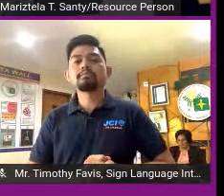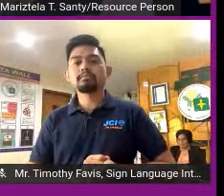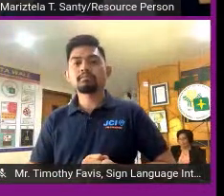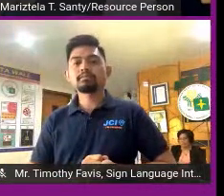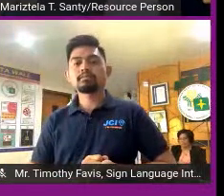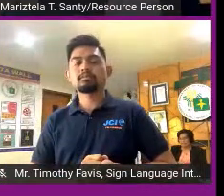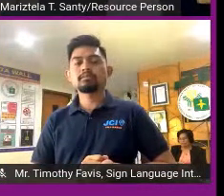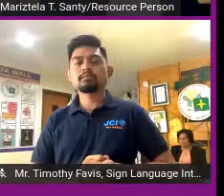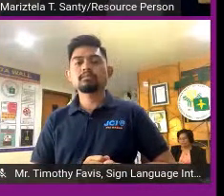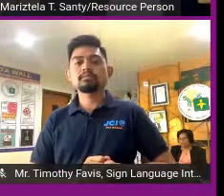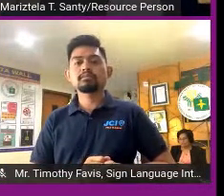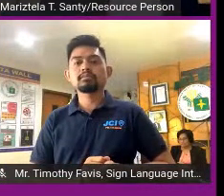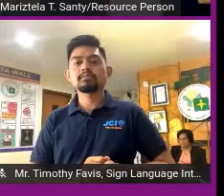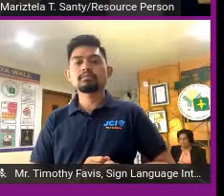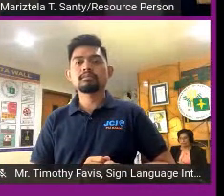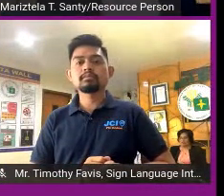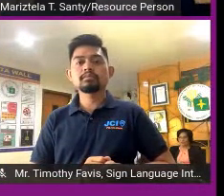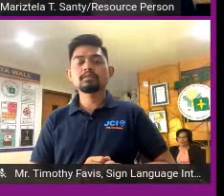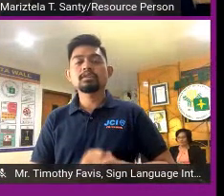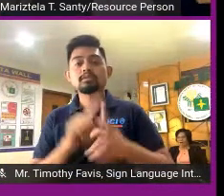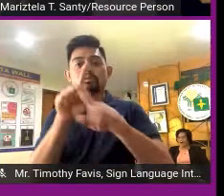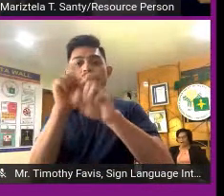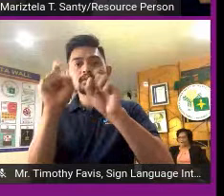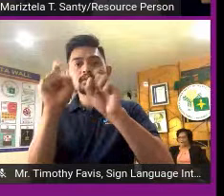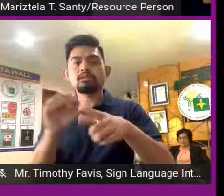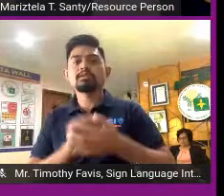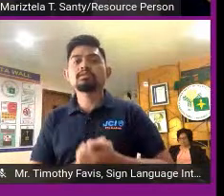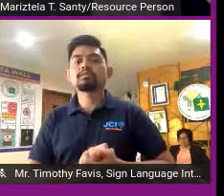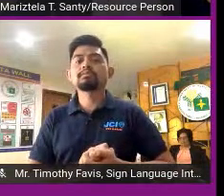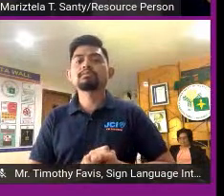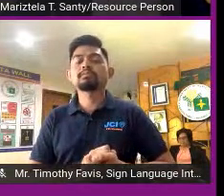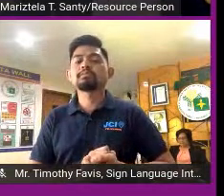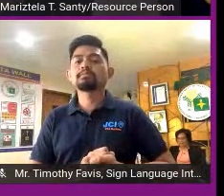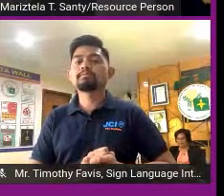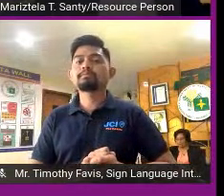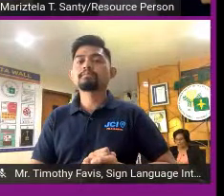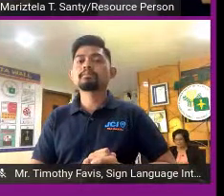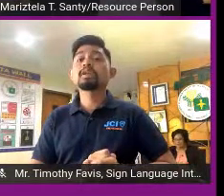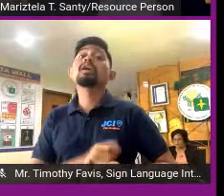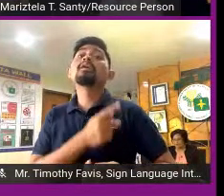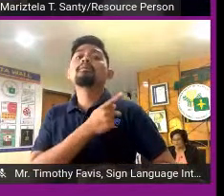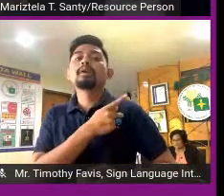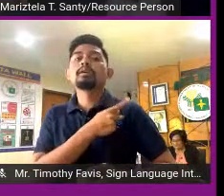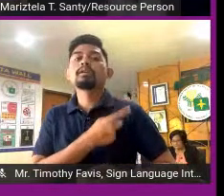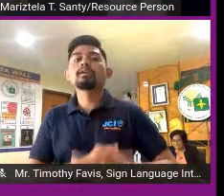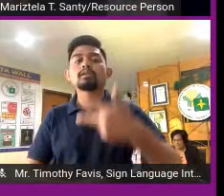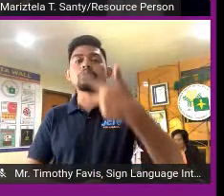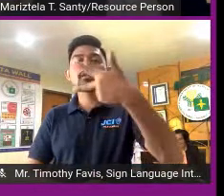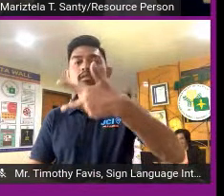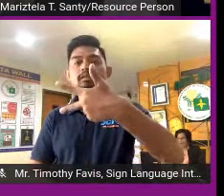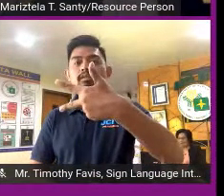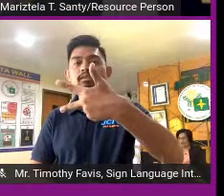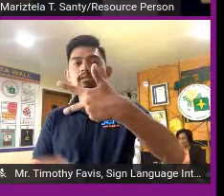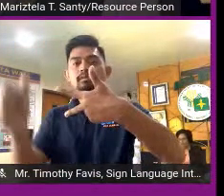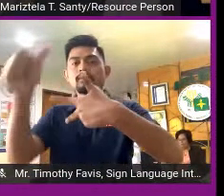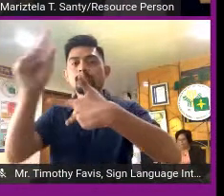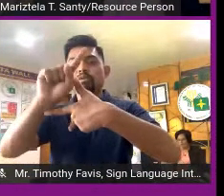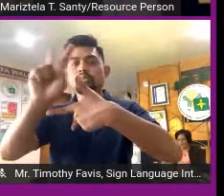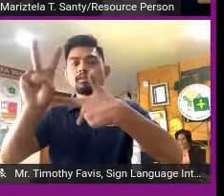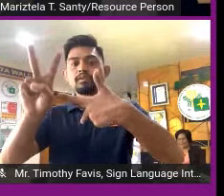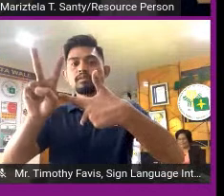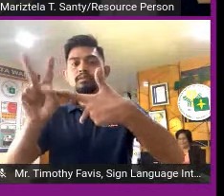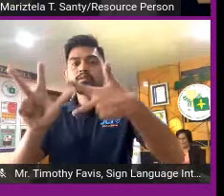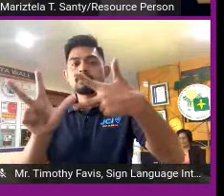ano namin yung tanong. Ito po ang tatlong katanungan. Ano-ano